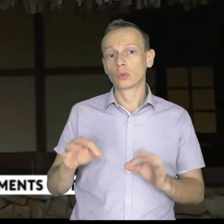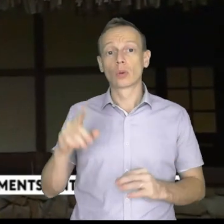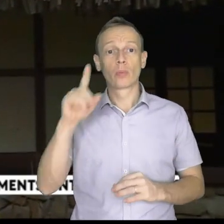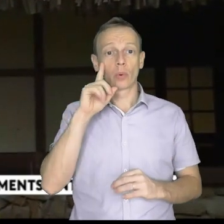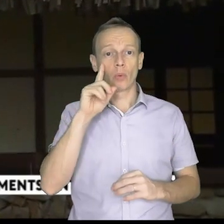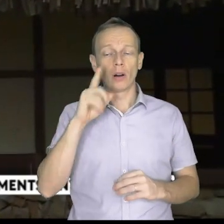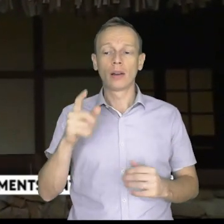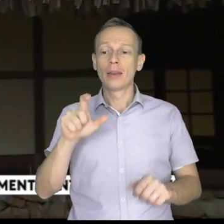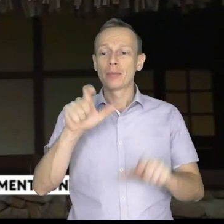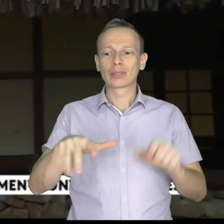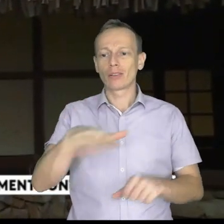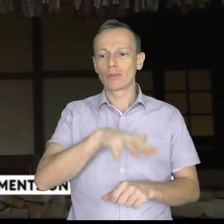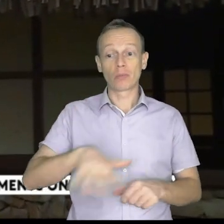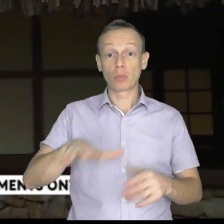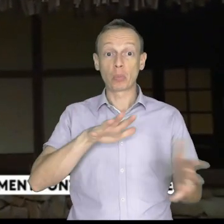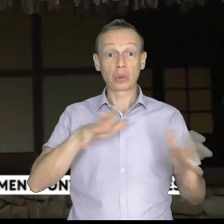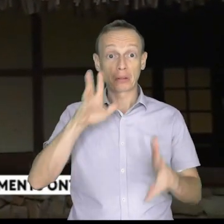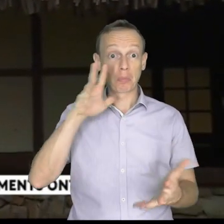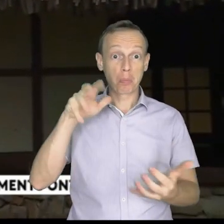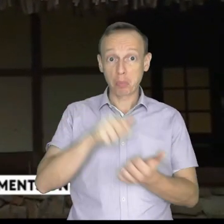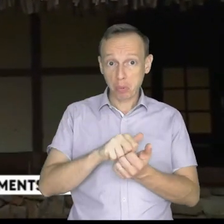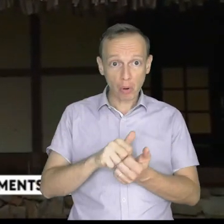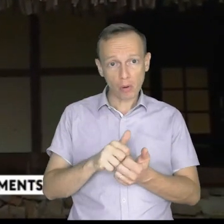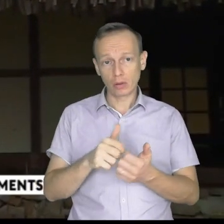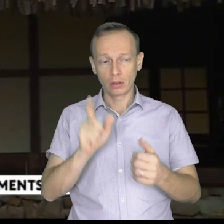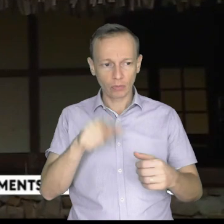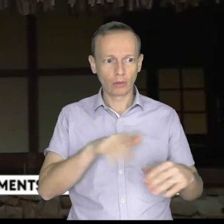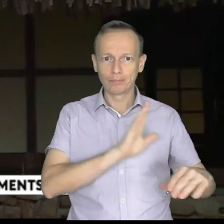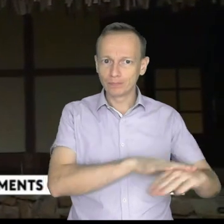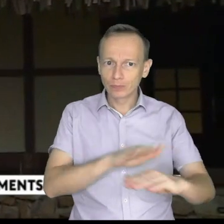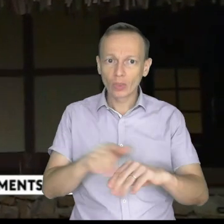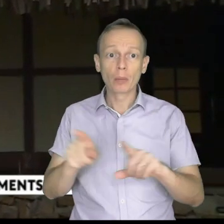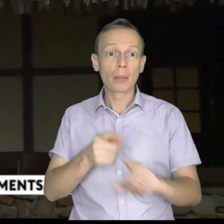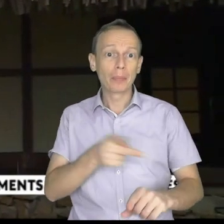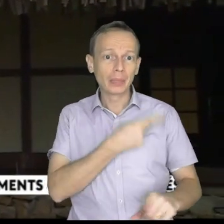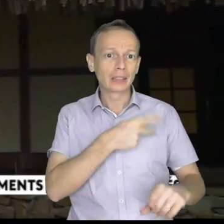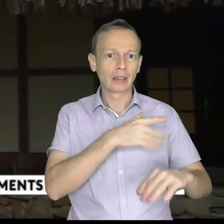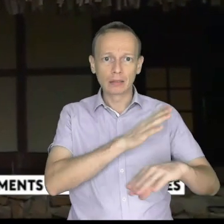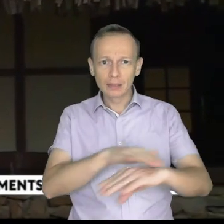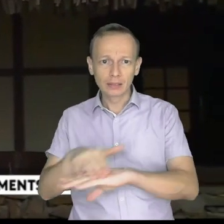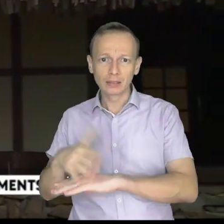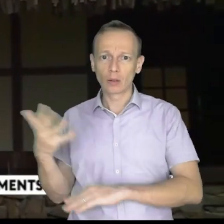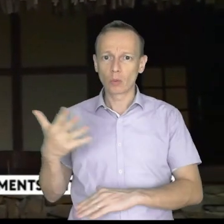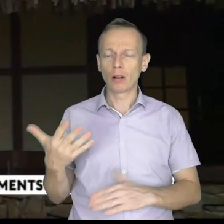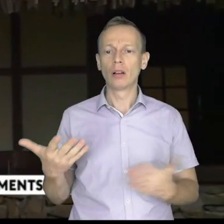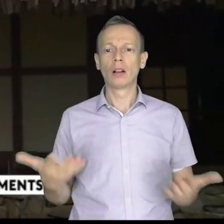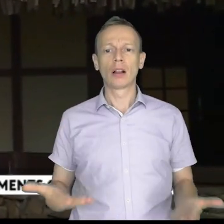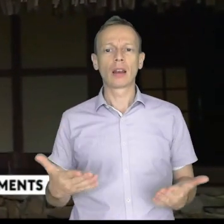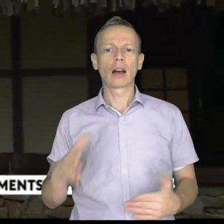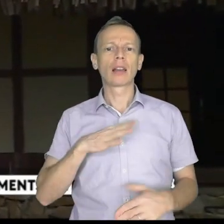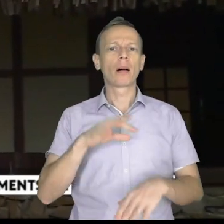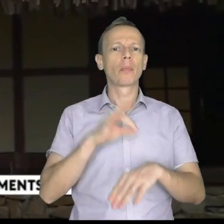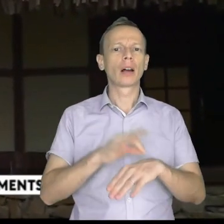l'attention sur la population, sur l'ensemble aussi des professionnels de santé, sur le fait que notamment actuellement